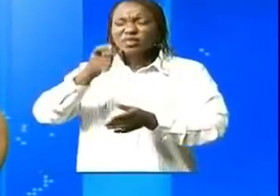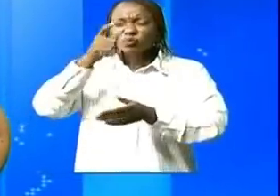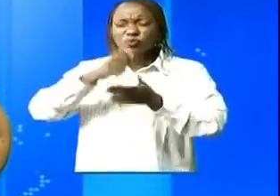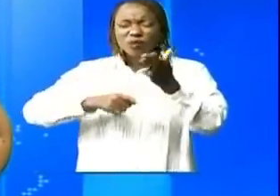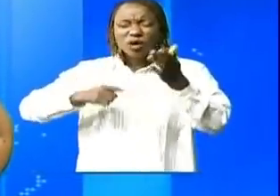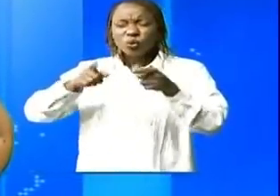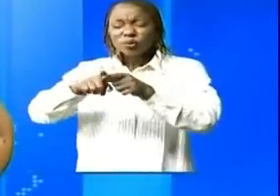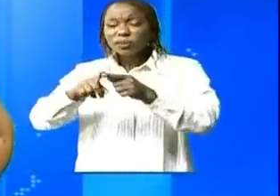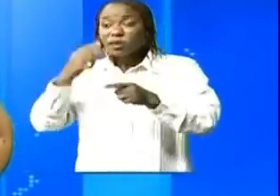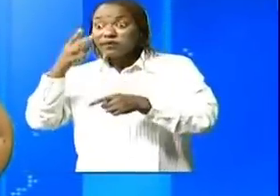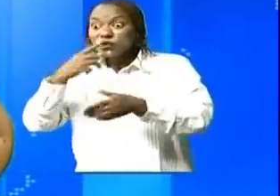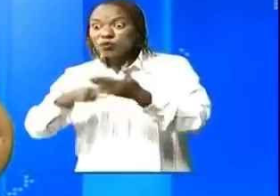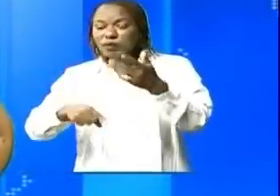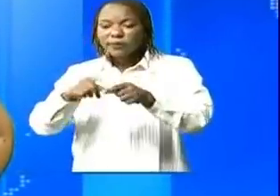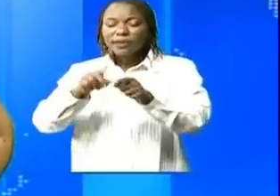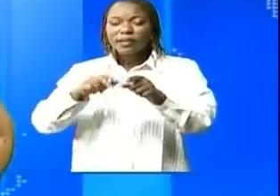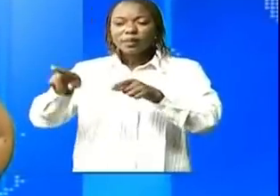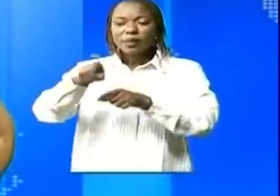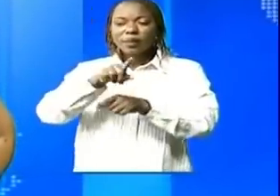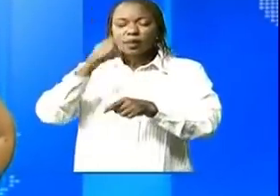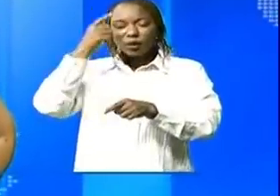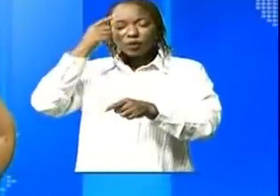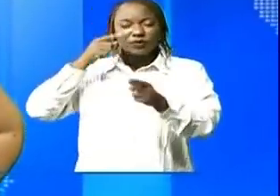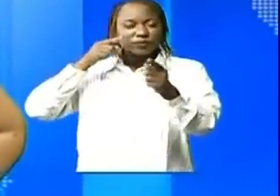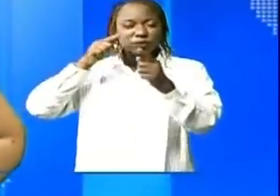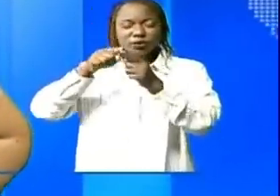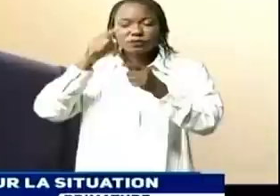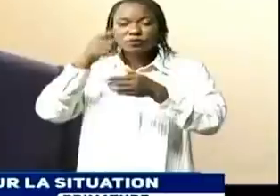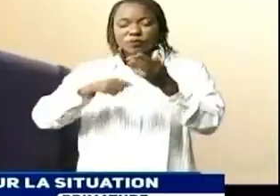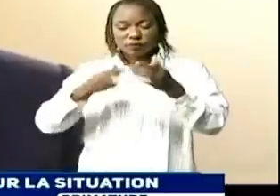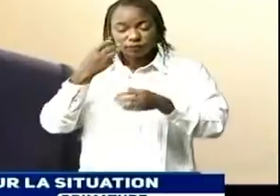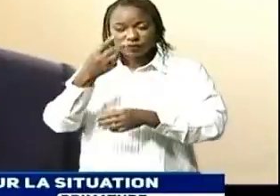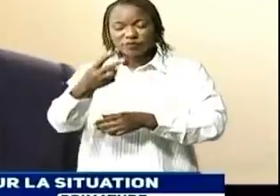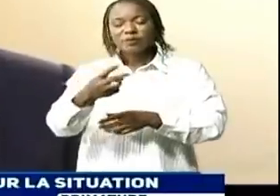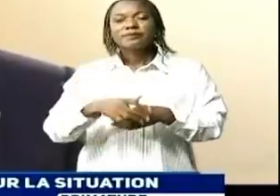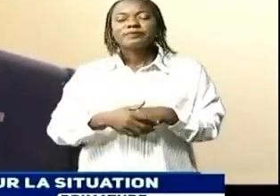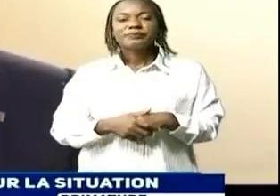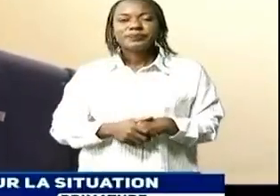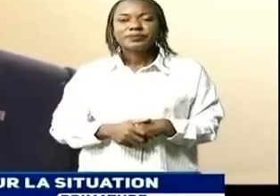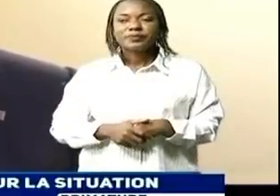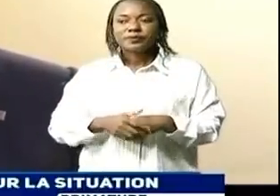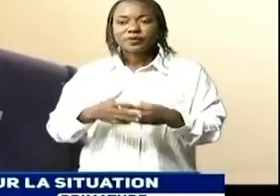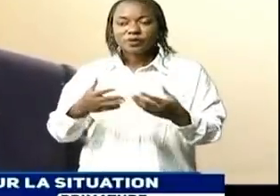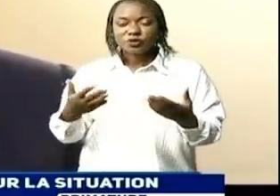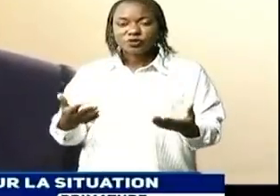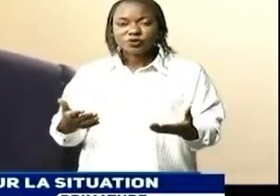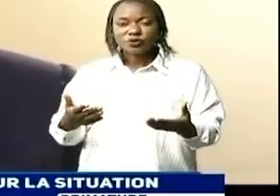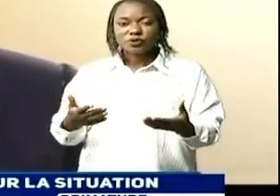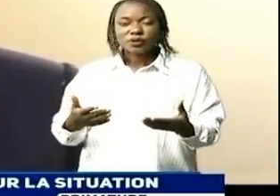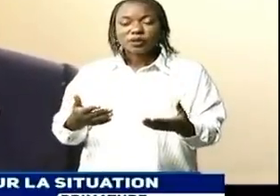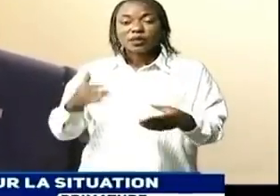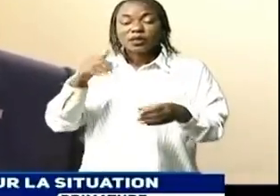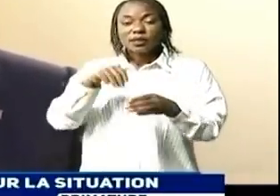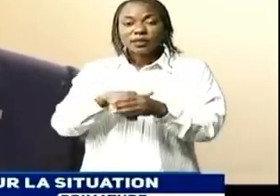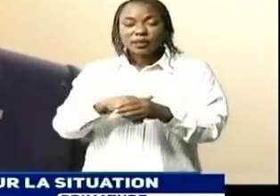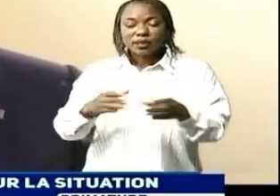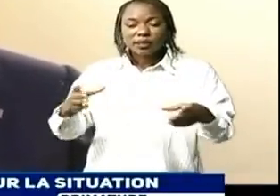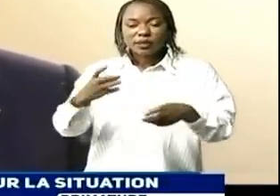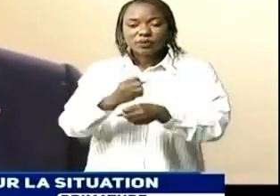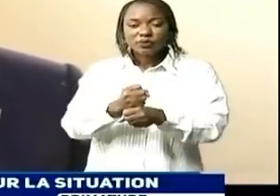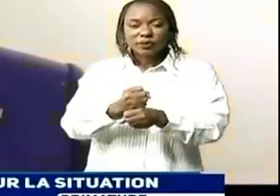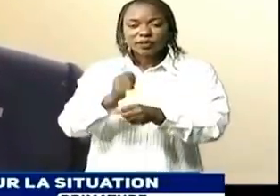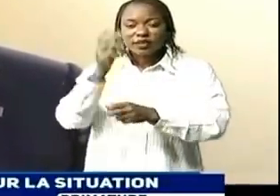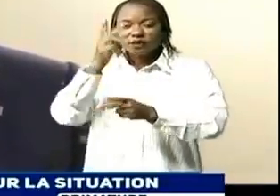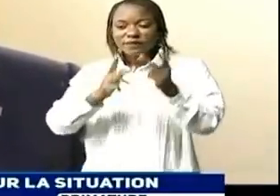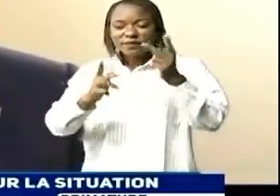pays a été résumé au cours de cette rencontre. Patti Tondouango. À la conférence de presse qui a clôturé sa visite de